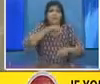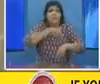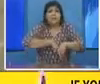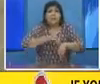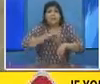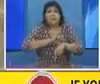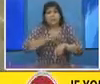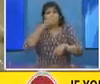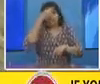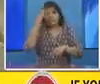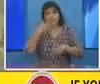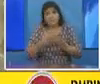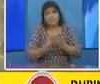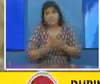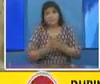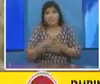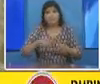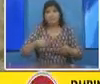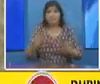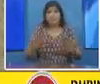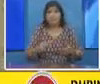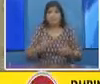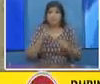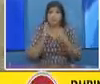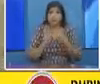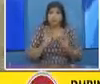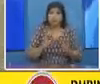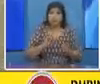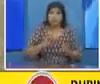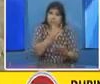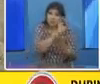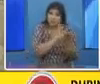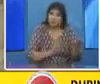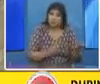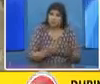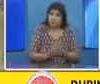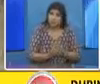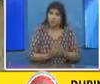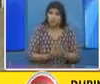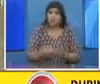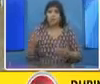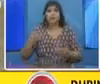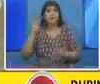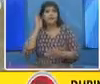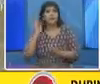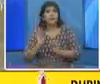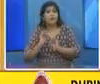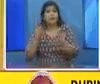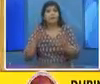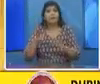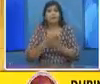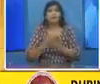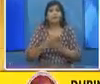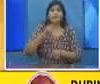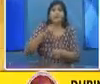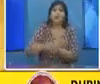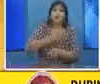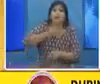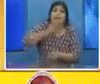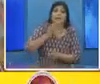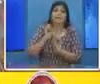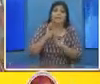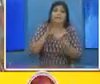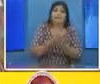समय में ये सकारात्मक घटनाएं, ये कहानियां औरों को भी प्रेरणा देगी। मेरे